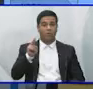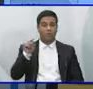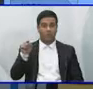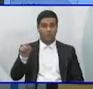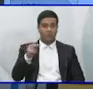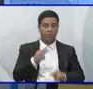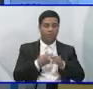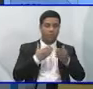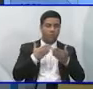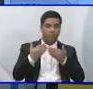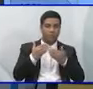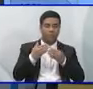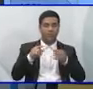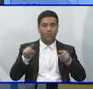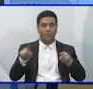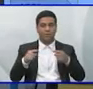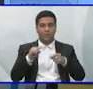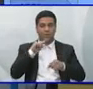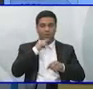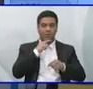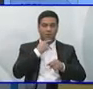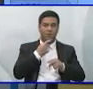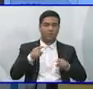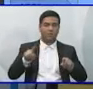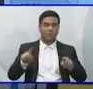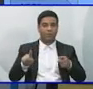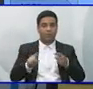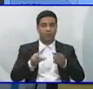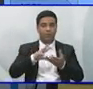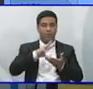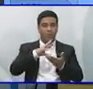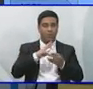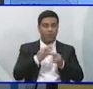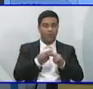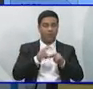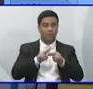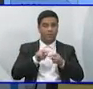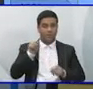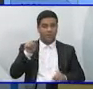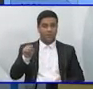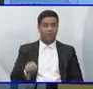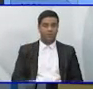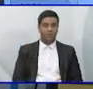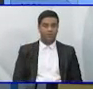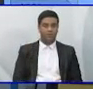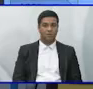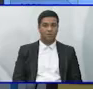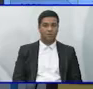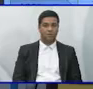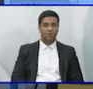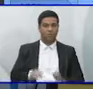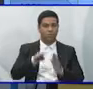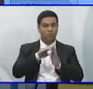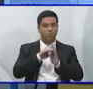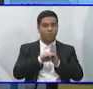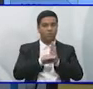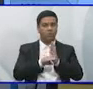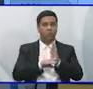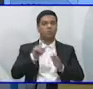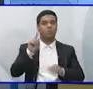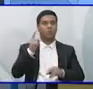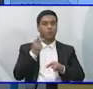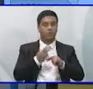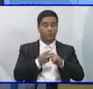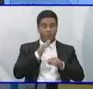hududida munosabatlar va ijtimoiy siyosiy jarayonlar, vaziyatlar keskinlasha boradi,